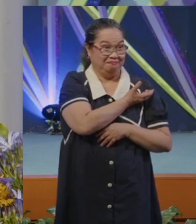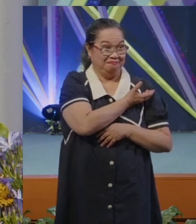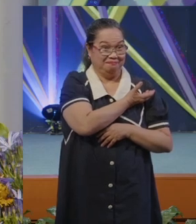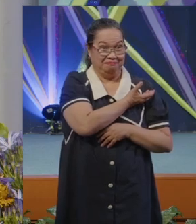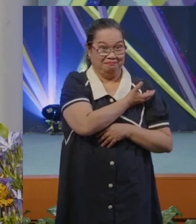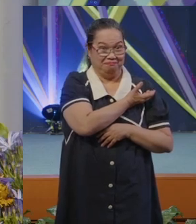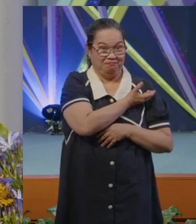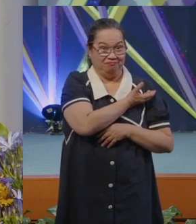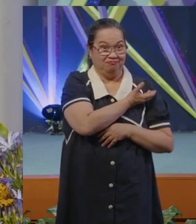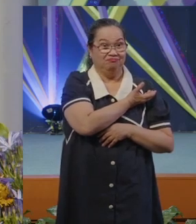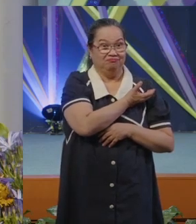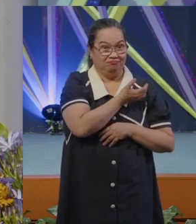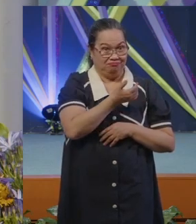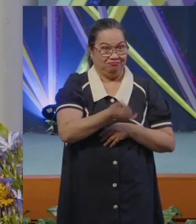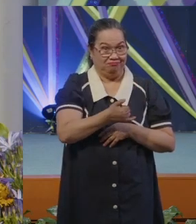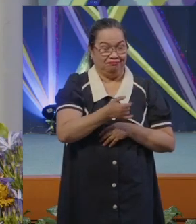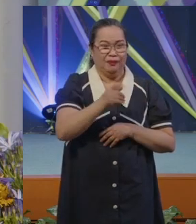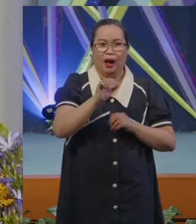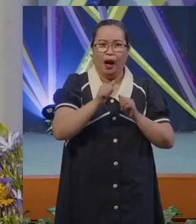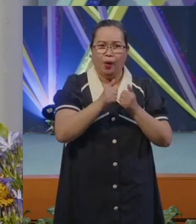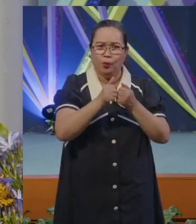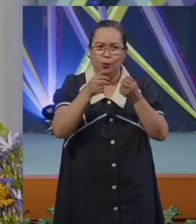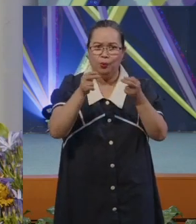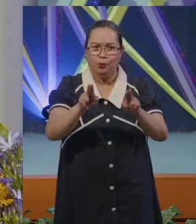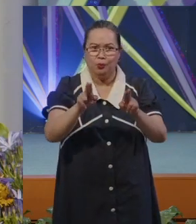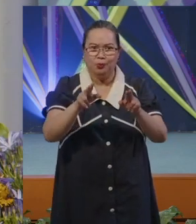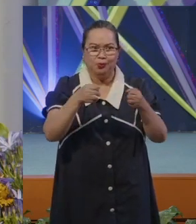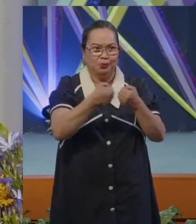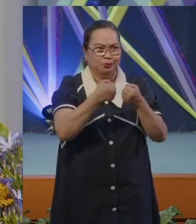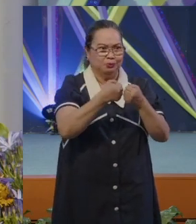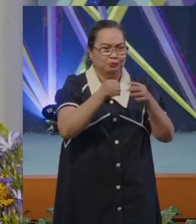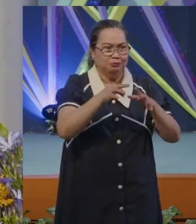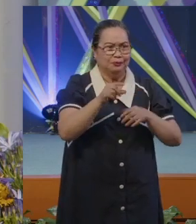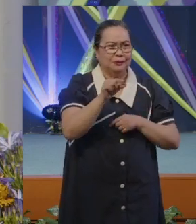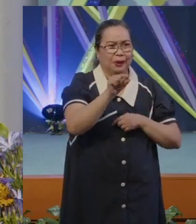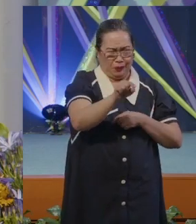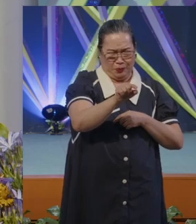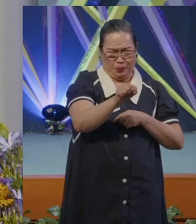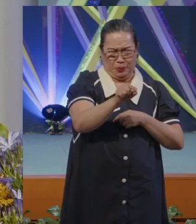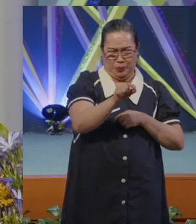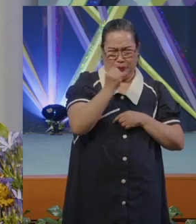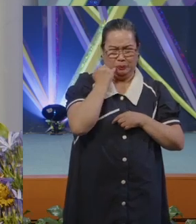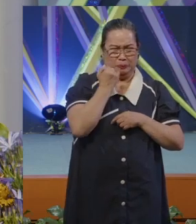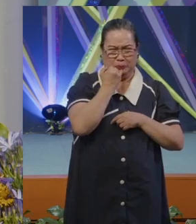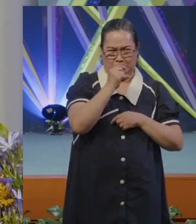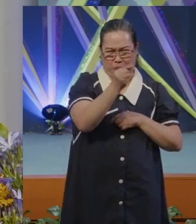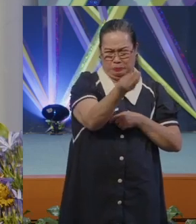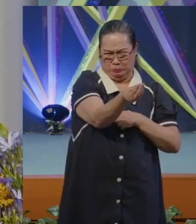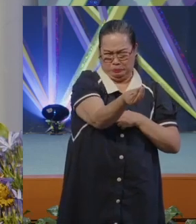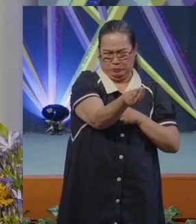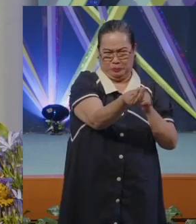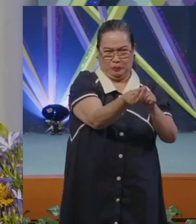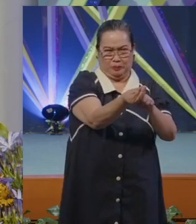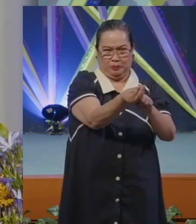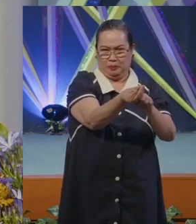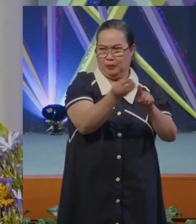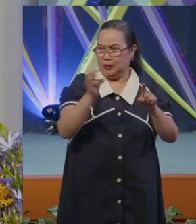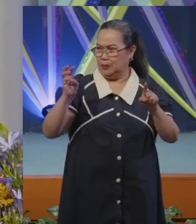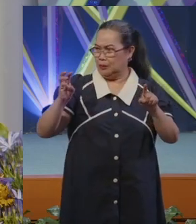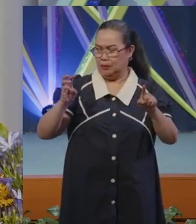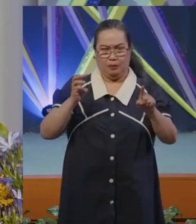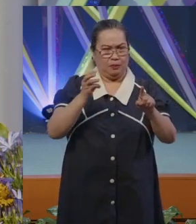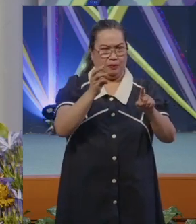Paano nila tatalunin? Sila ay maliit na bansa, 1.8 million people, 600,000 fighting